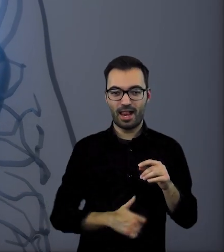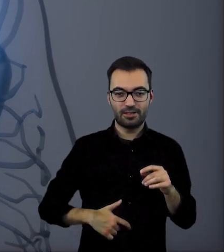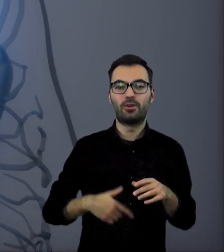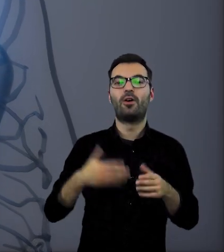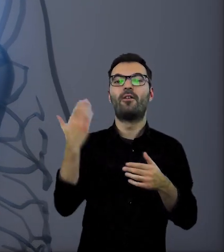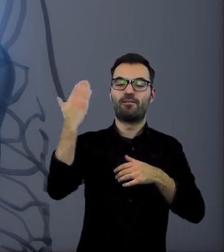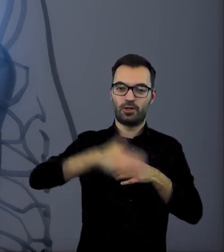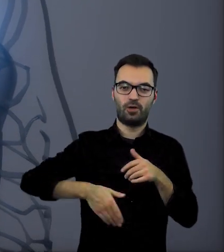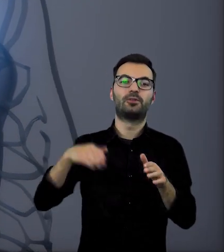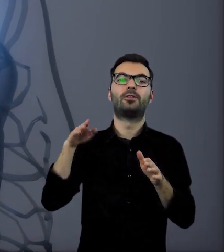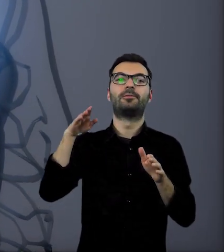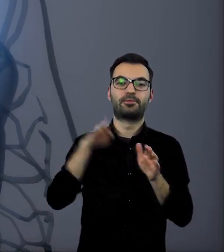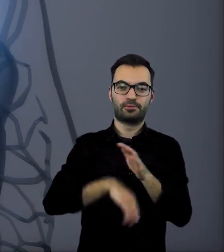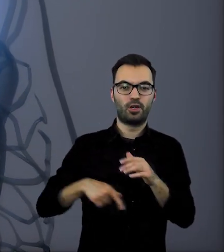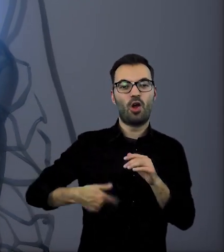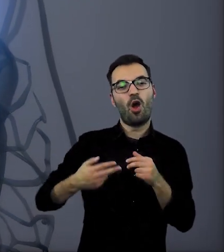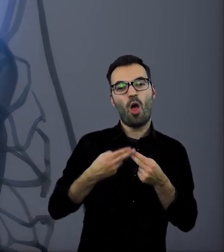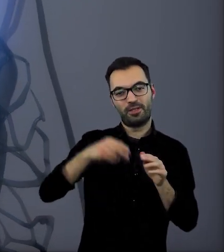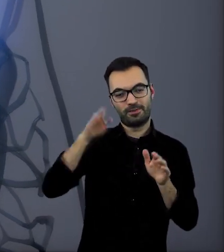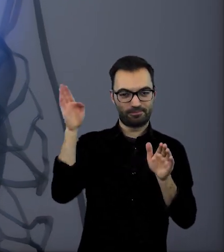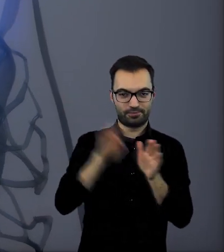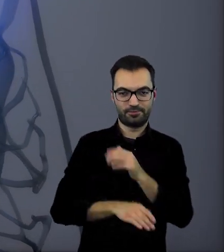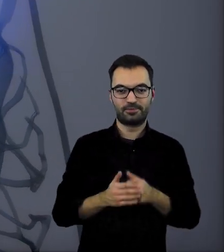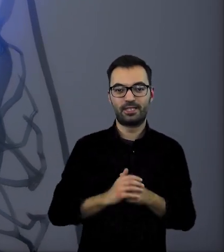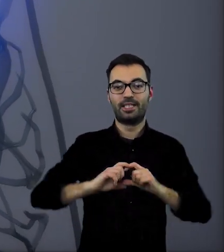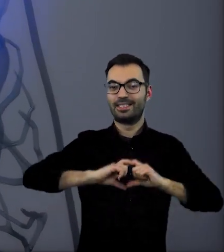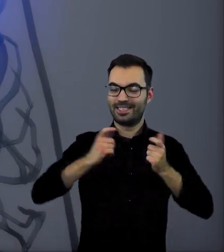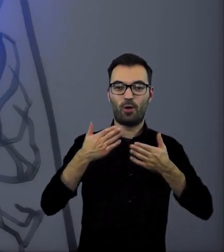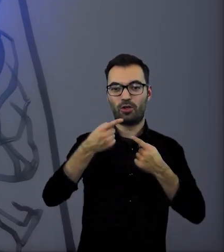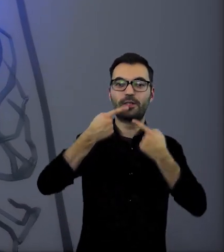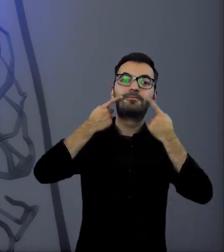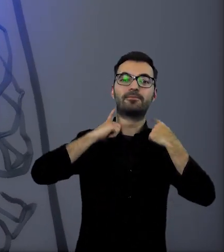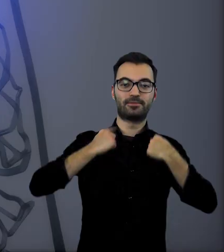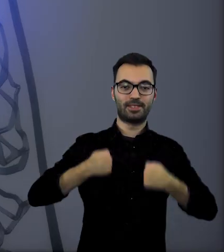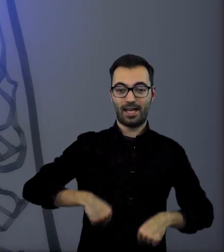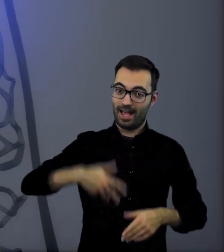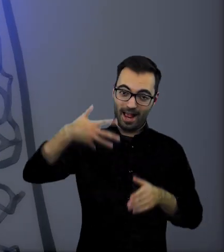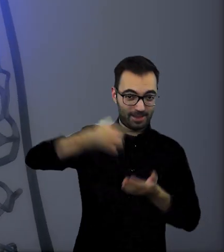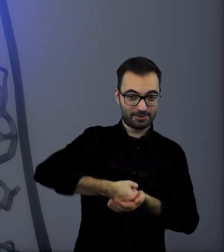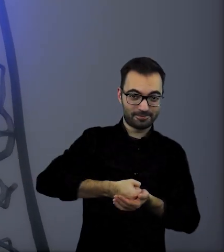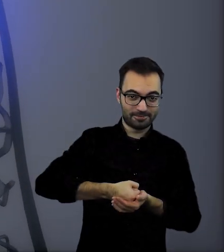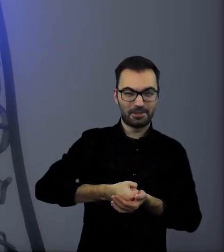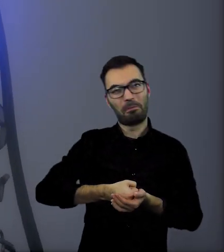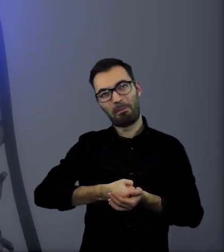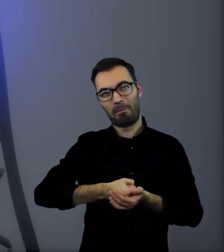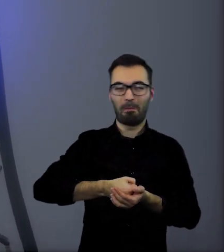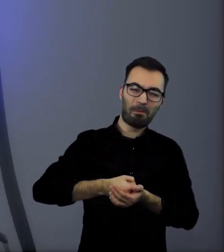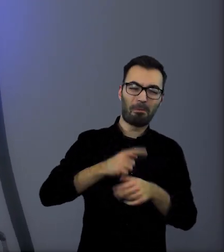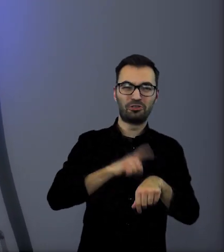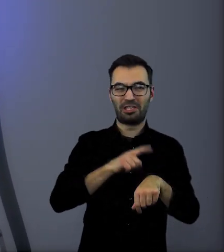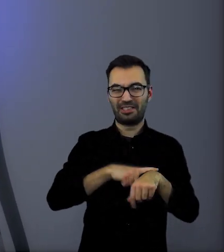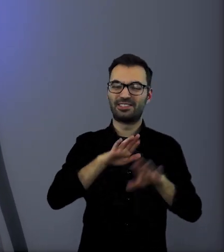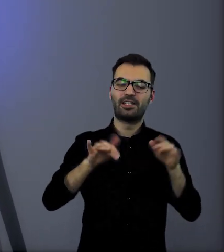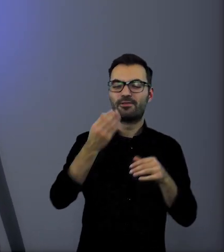Substancje, których nie jesteśmy w stanie strawić, a także część bakterii zamieszkujących nasze jelita opuszcza w końcu organizm przez